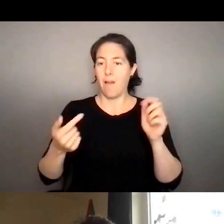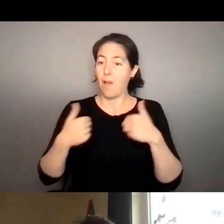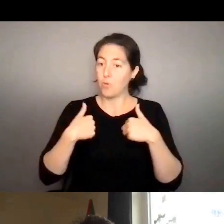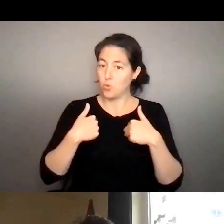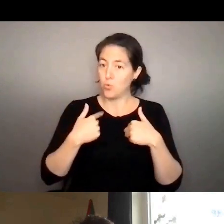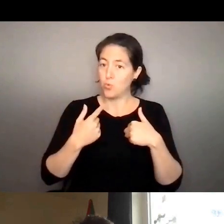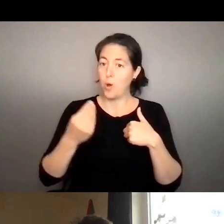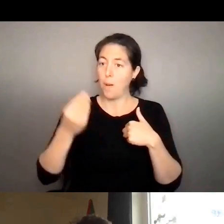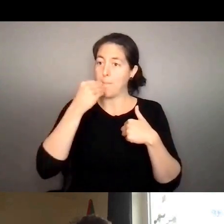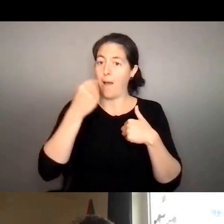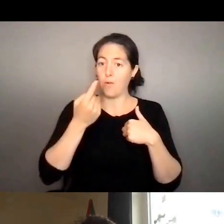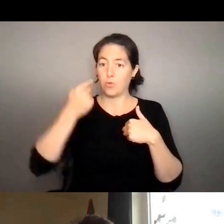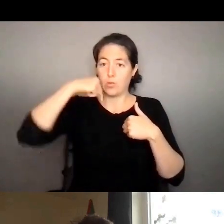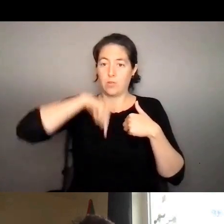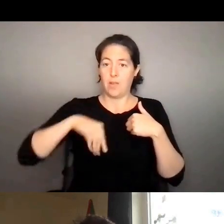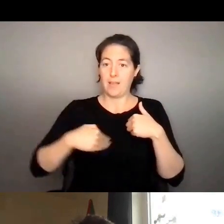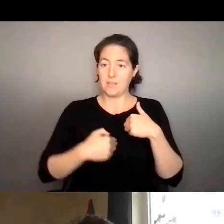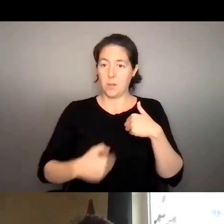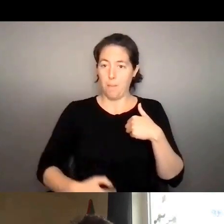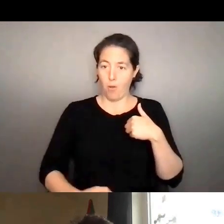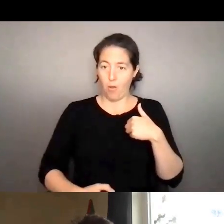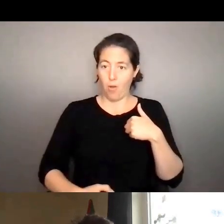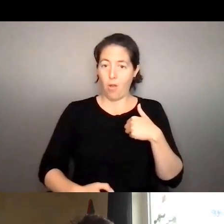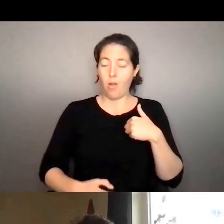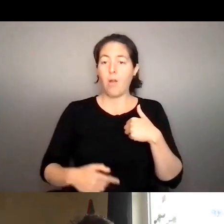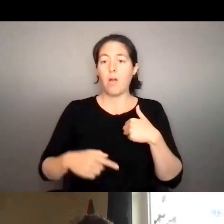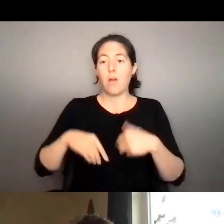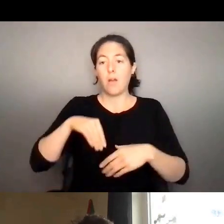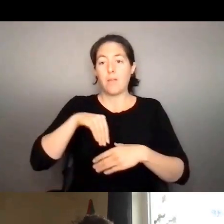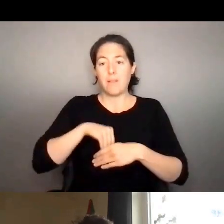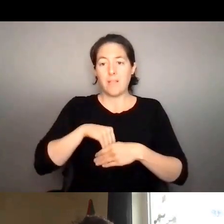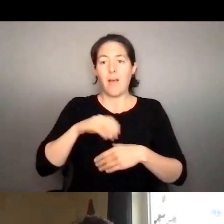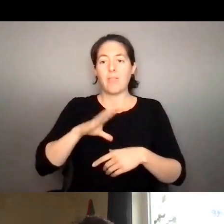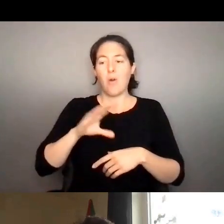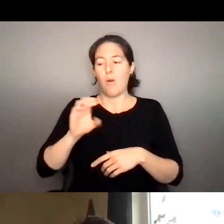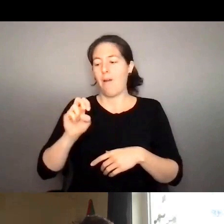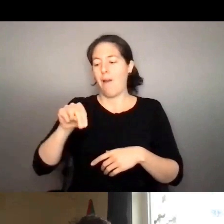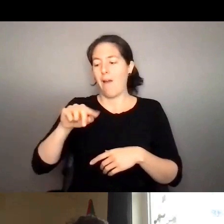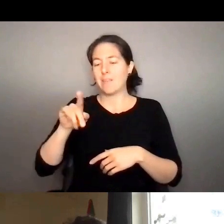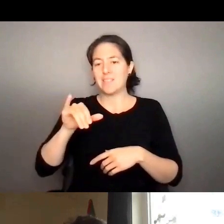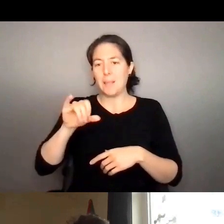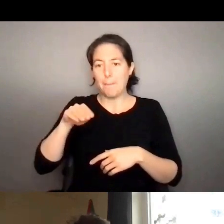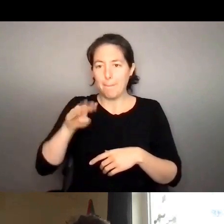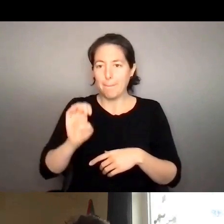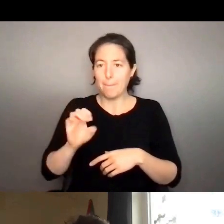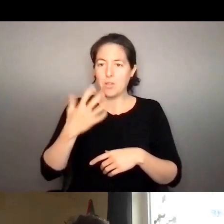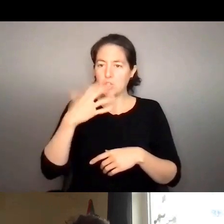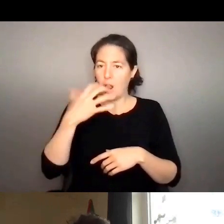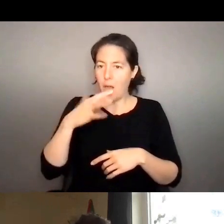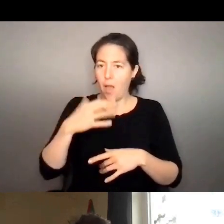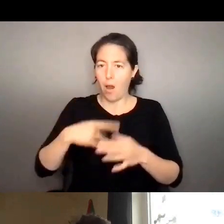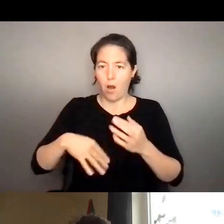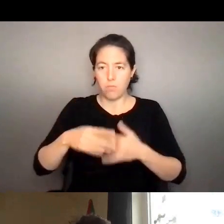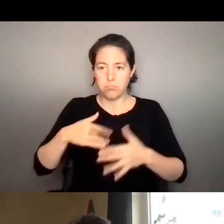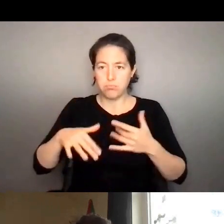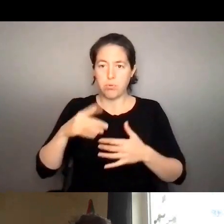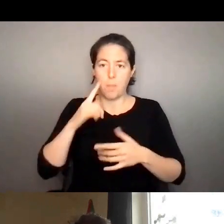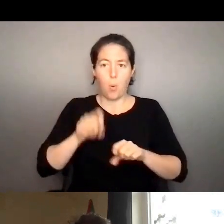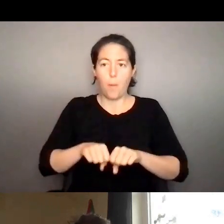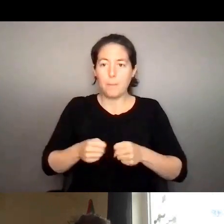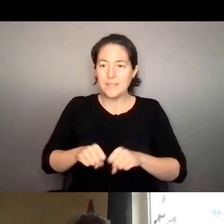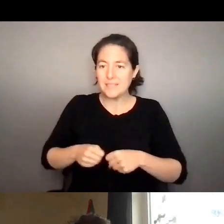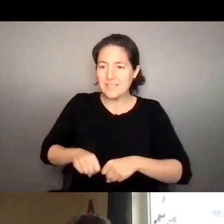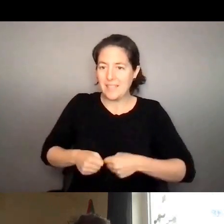notre estomac, puis dans ces petits réacteurs-là, on a des enzymes, de la chaleur, des éléments qui viennent briser des